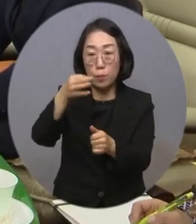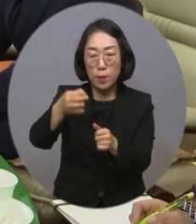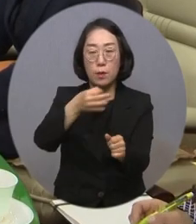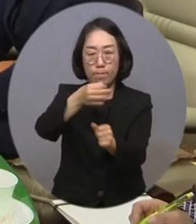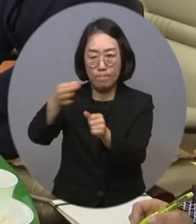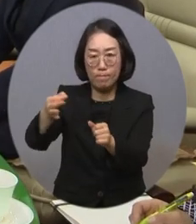씁니다